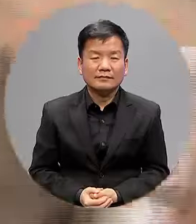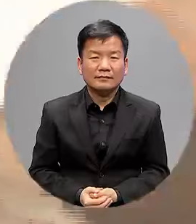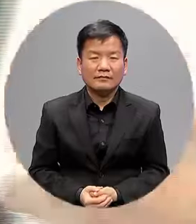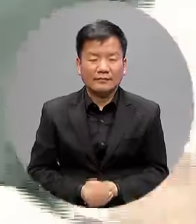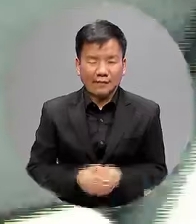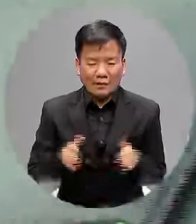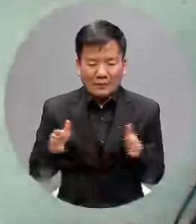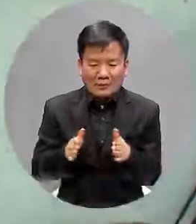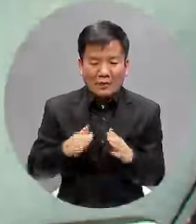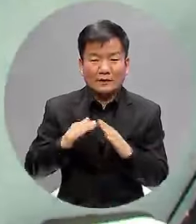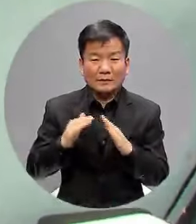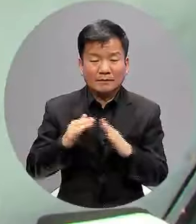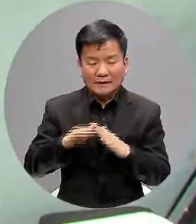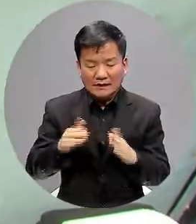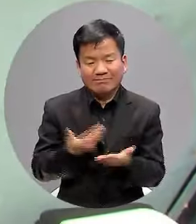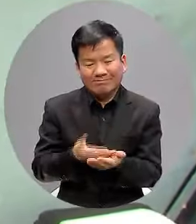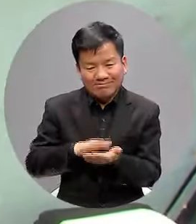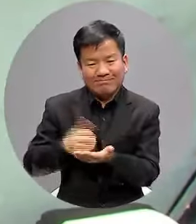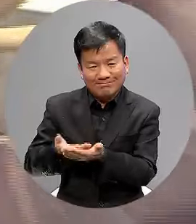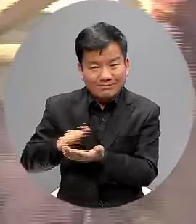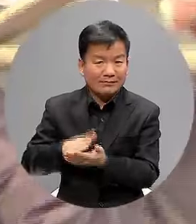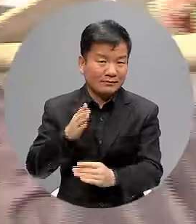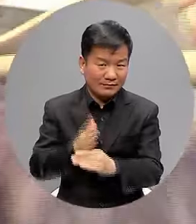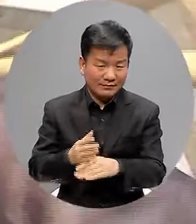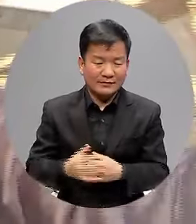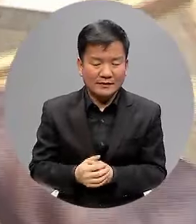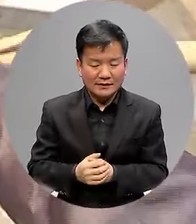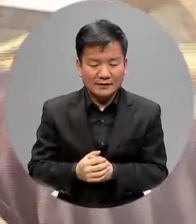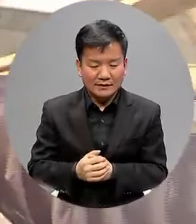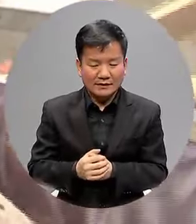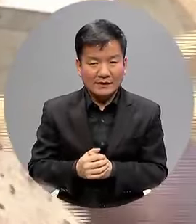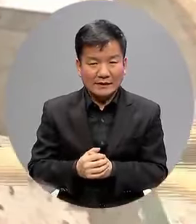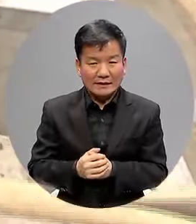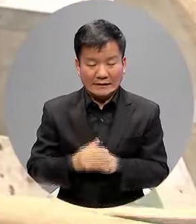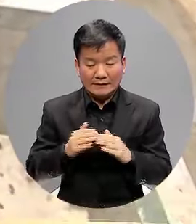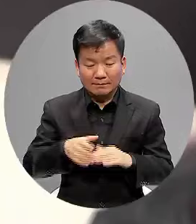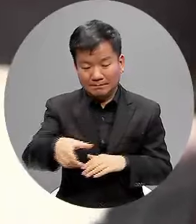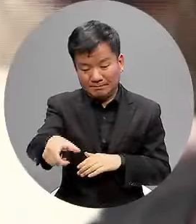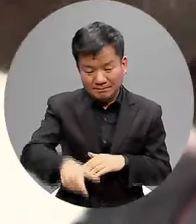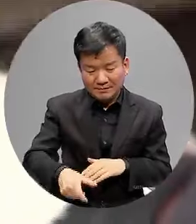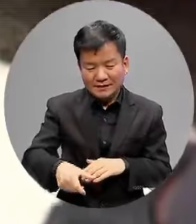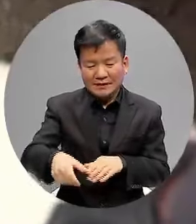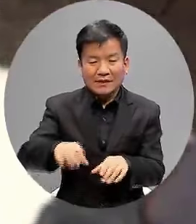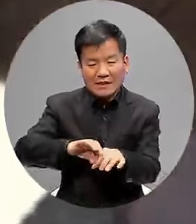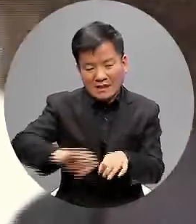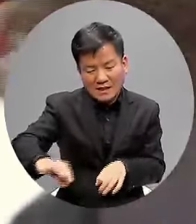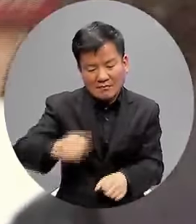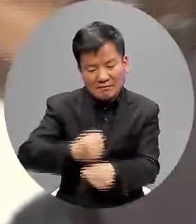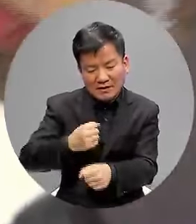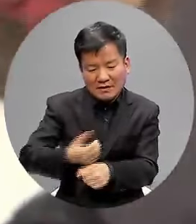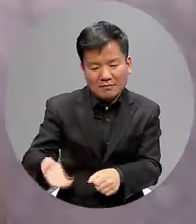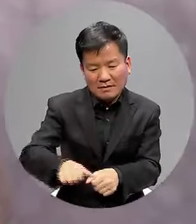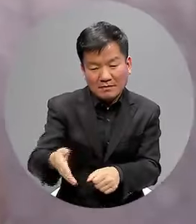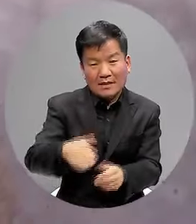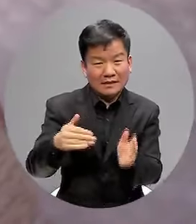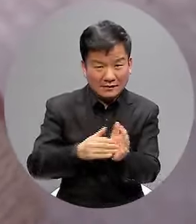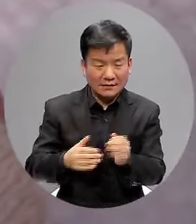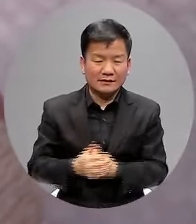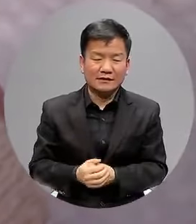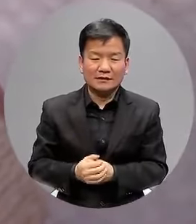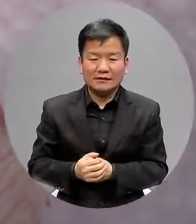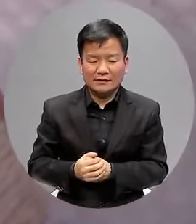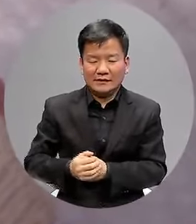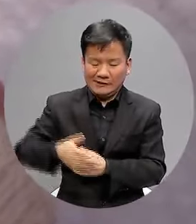비좁은 농촌 주택에서 작업이 한창입니다. 마당을 파헤쳐 오수 관로를 묶고 다시 포장합니다.